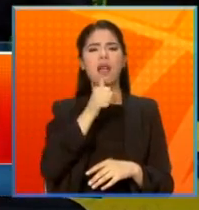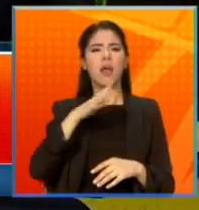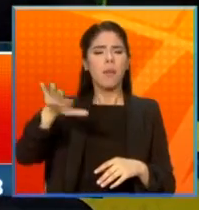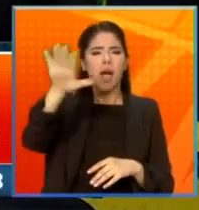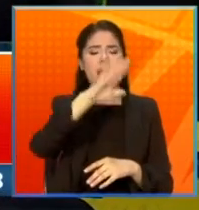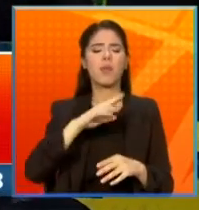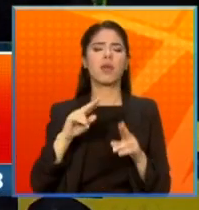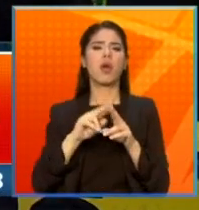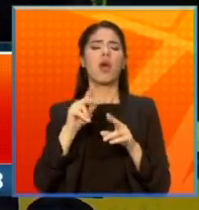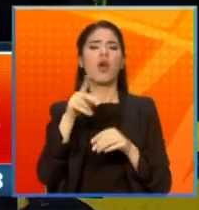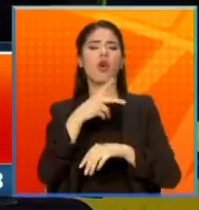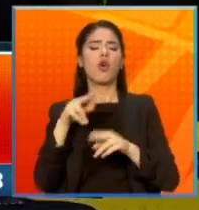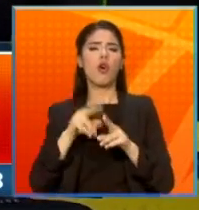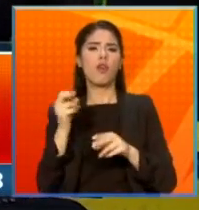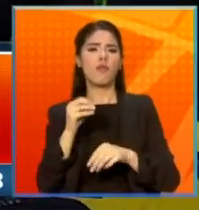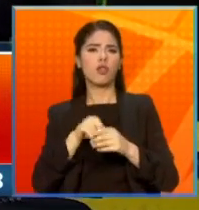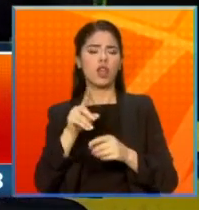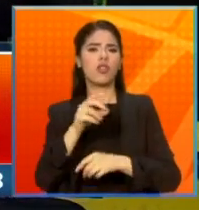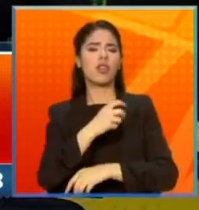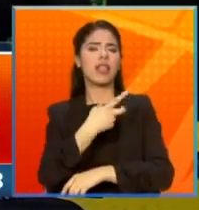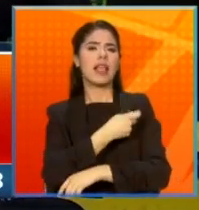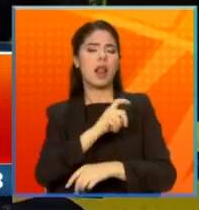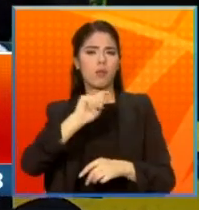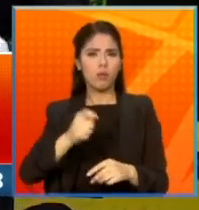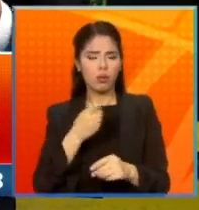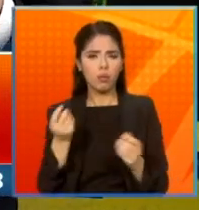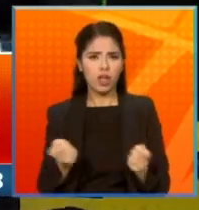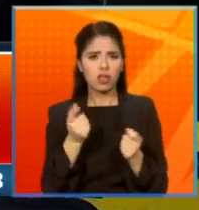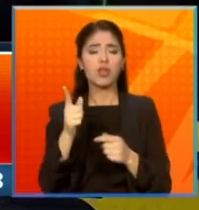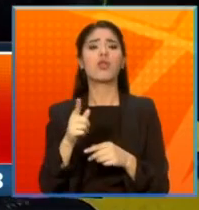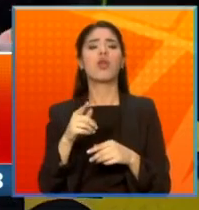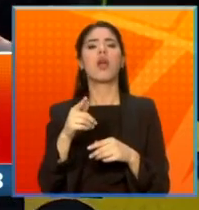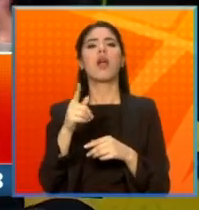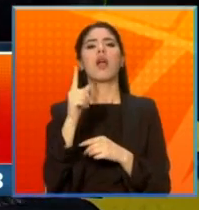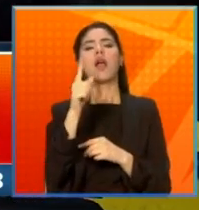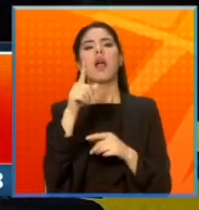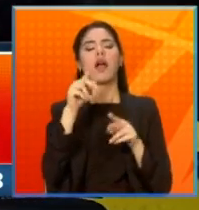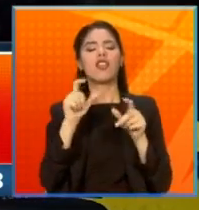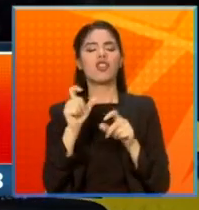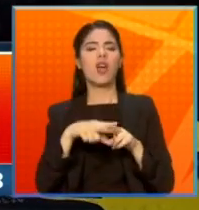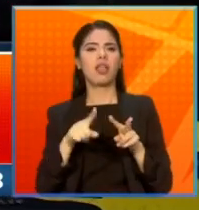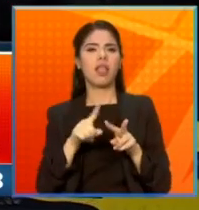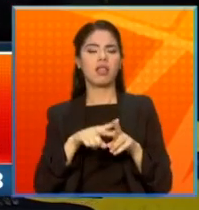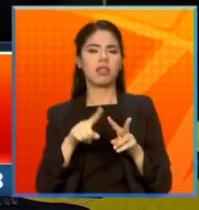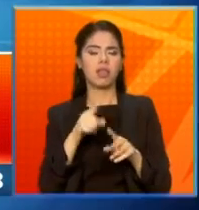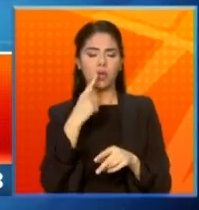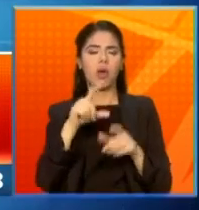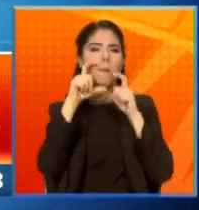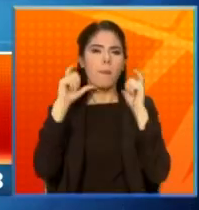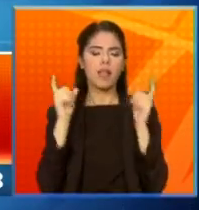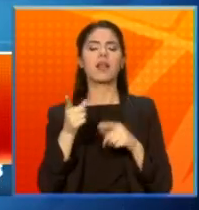şimdilik başvurabildikleri kolay çözümse Canan Karatay'ın önerisine uyup kelle paça çorbası içmek ve bir de maske takmak.